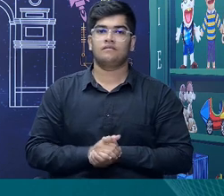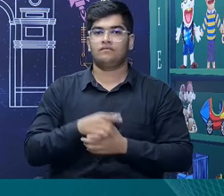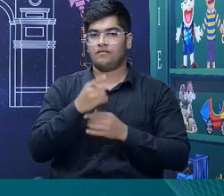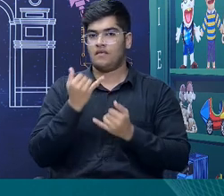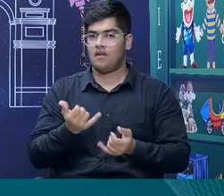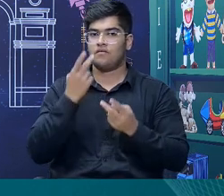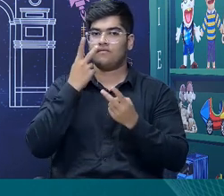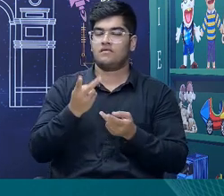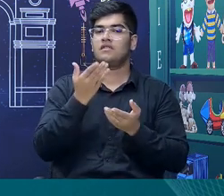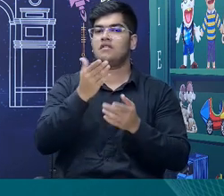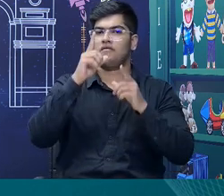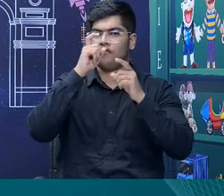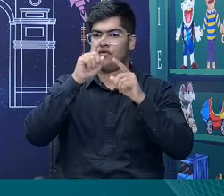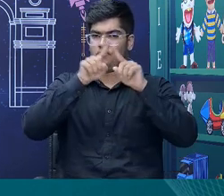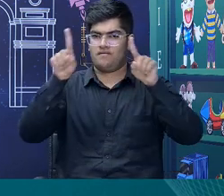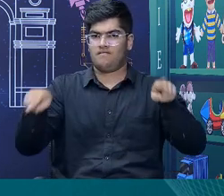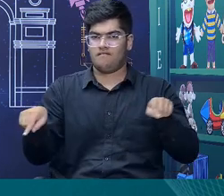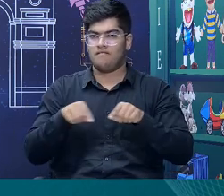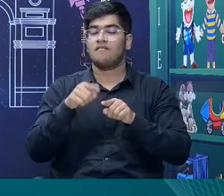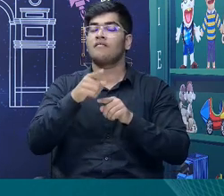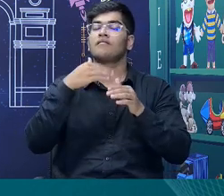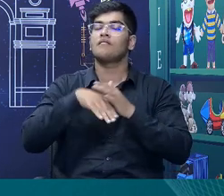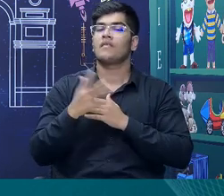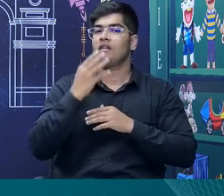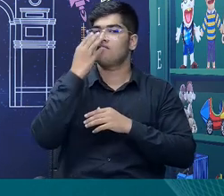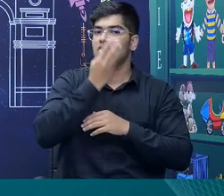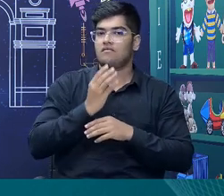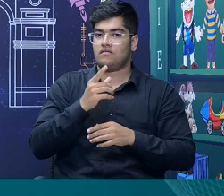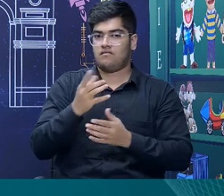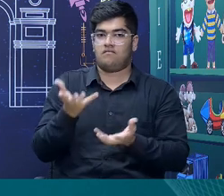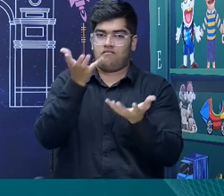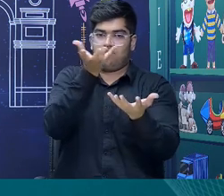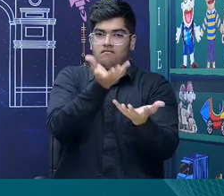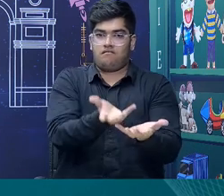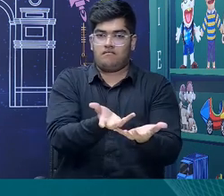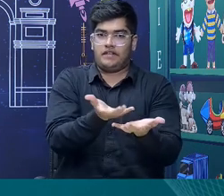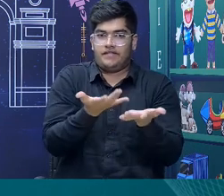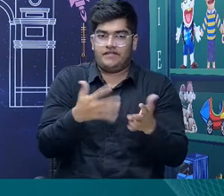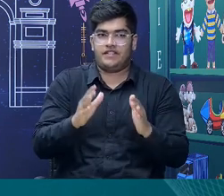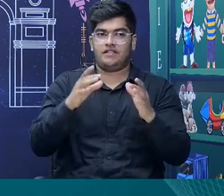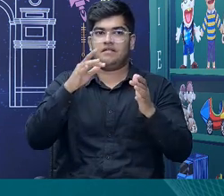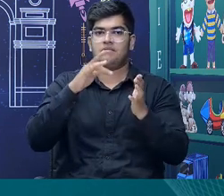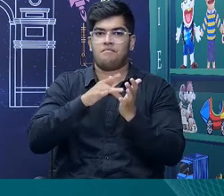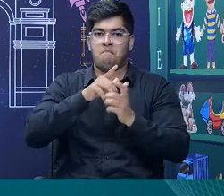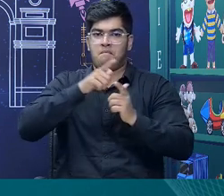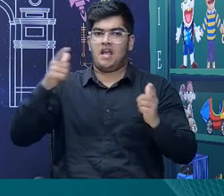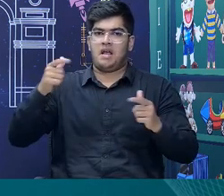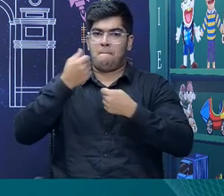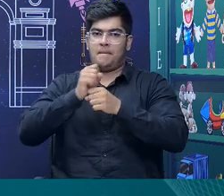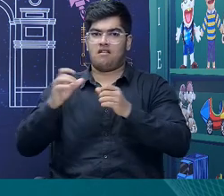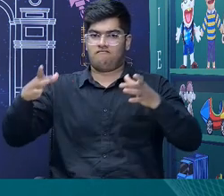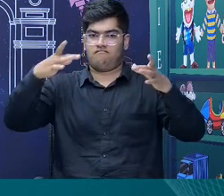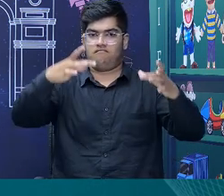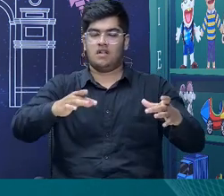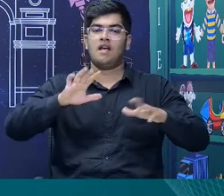होंगे इस चित्र में की गणेश जी जो है उन्हें स्थापित किया गया है और पूजा हो रही है जहां पे परिवार के